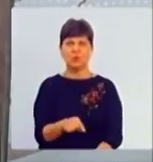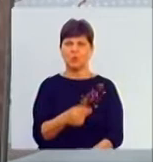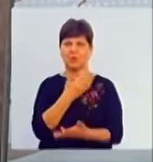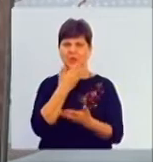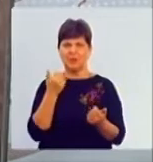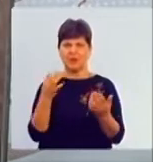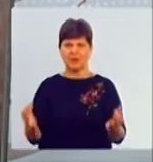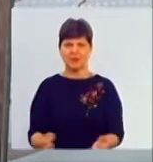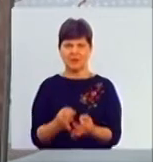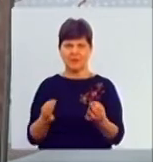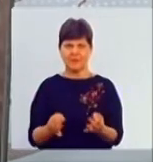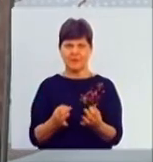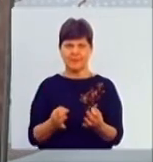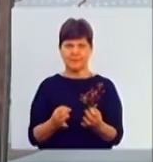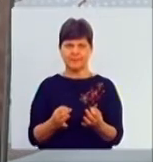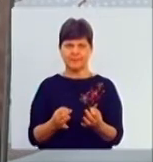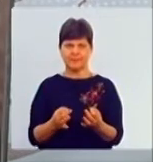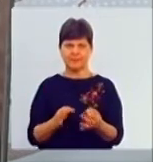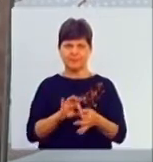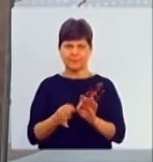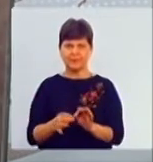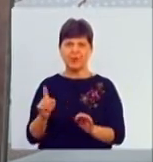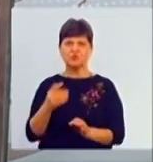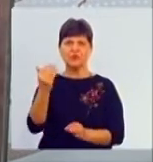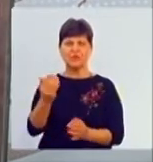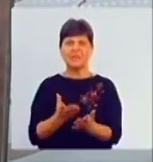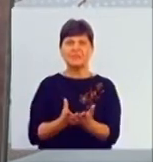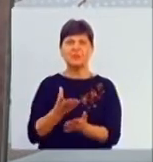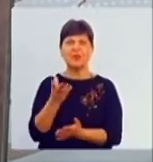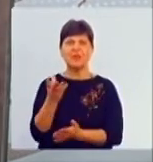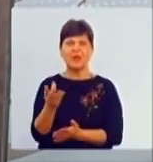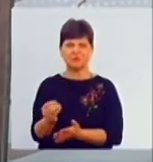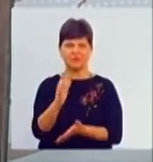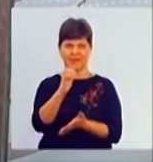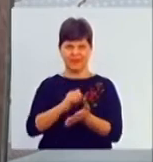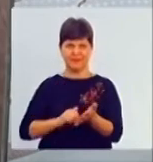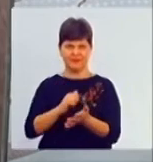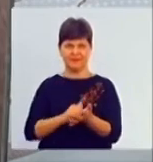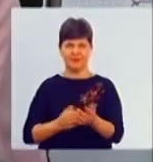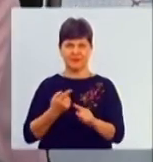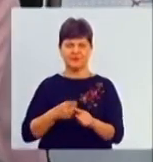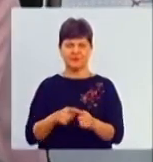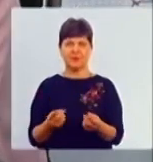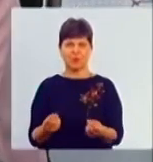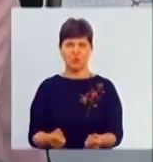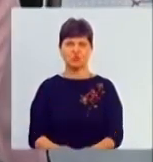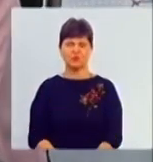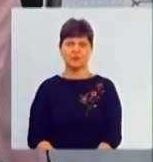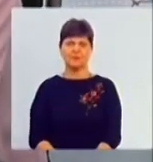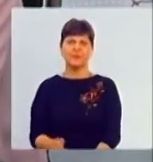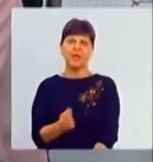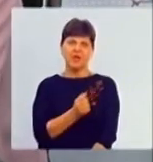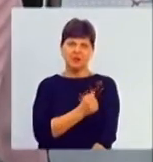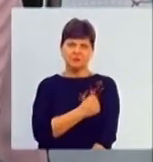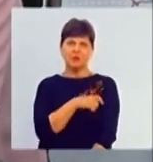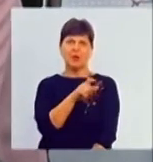ніякої відмітки про те, що вони сплачували ці страхові кошти. І, на жаль, люди,